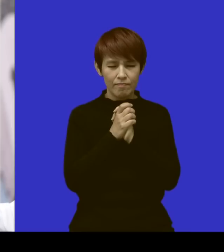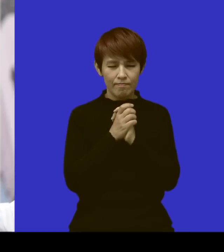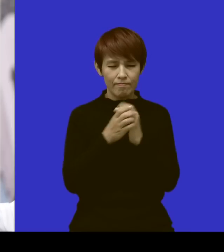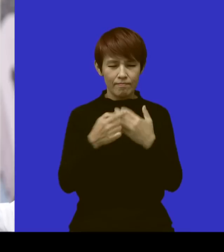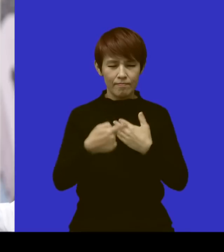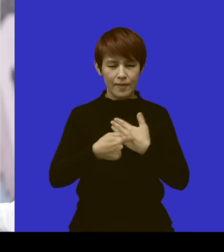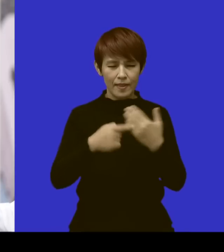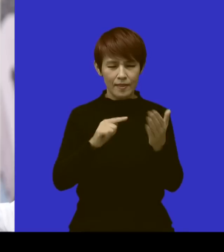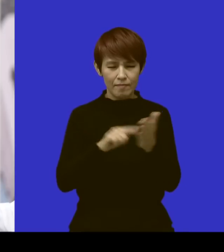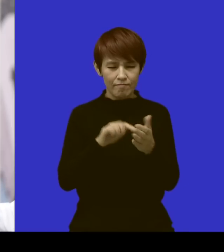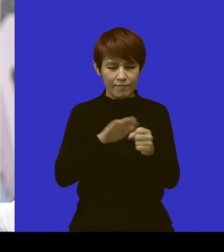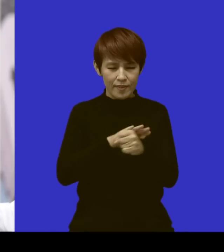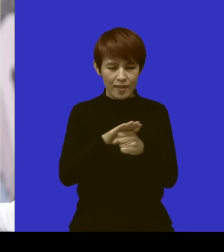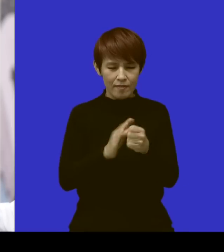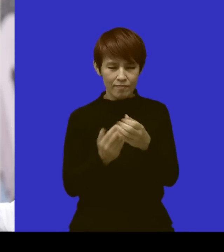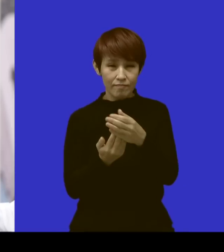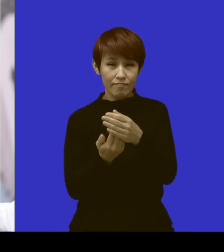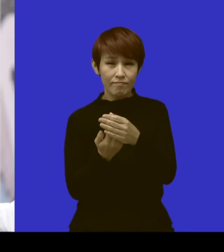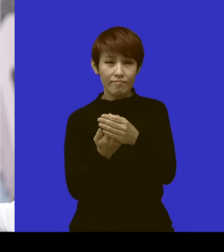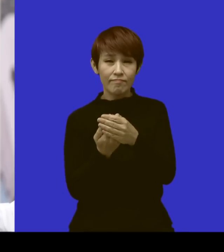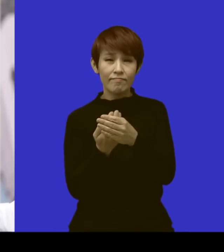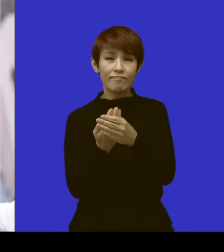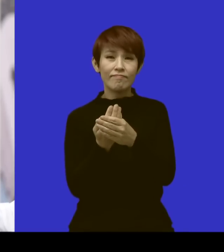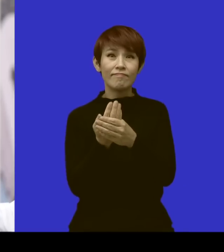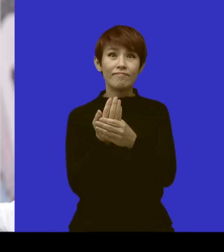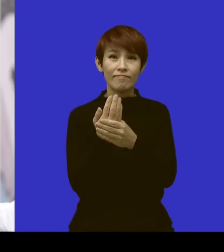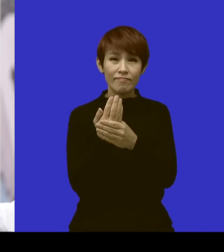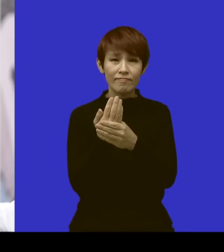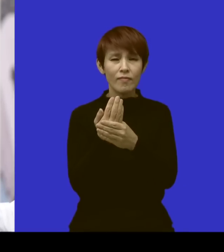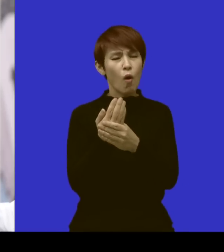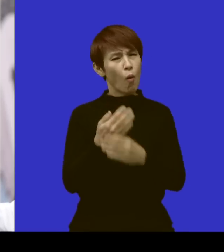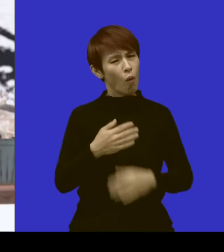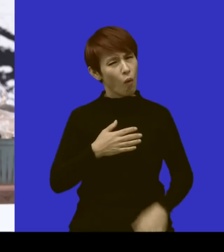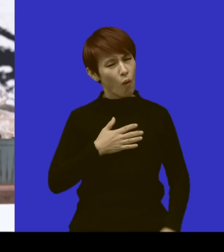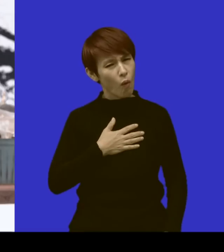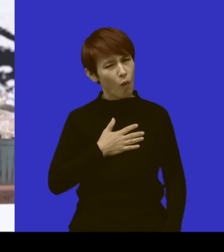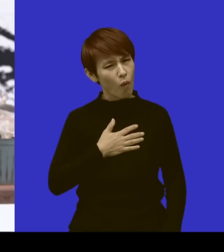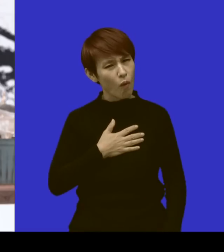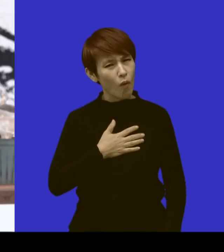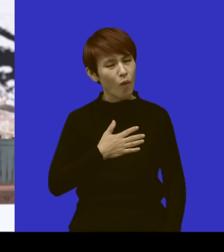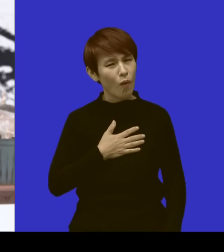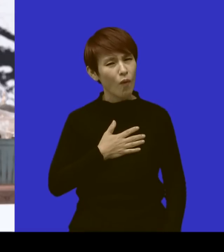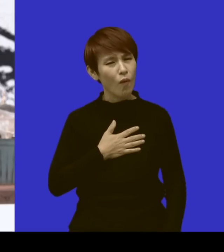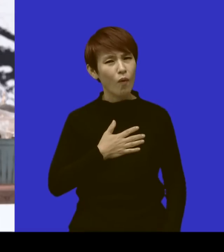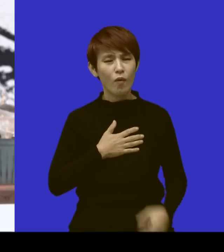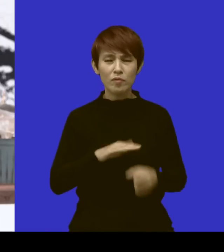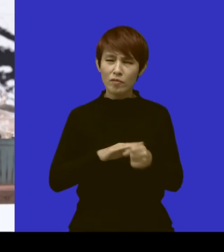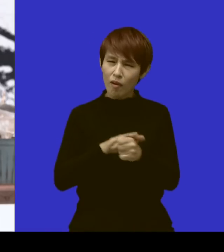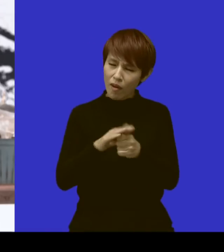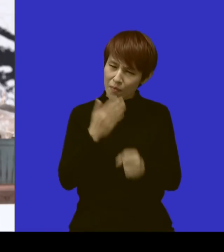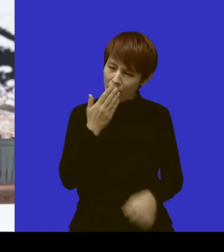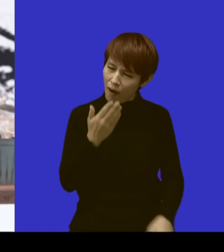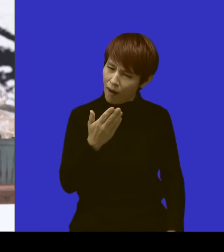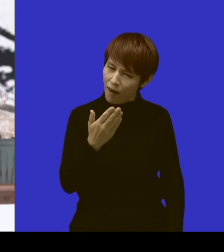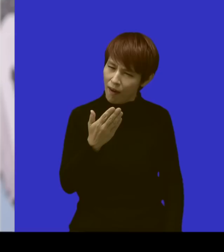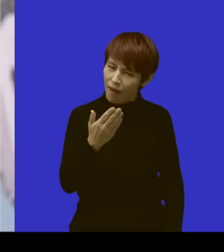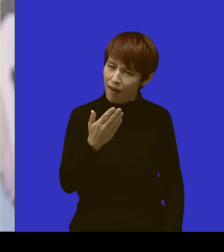되고 그 사랑하는 감정을 내가 이거를 어떻게 가질 수 있을까라는 생각을 했을 때 그러니까.